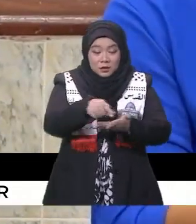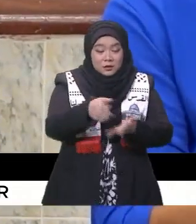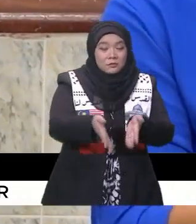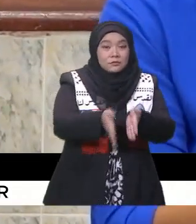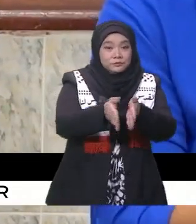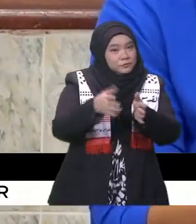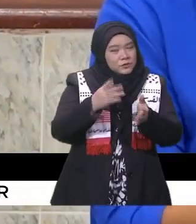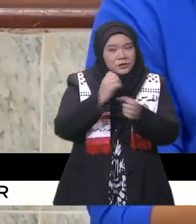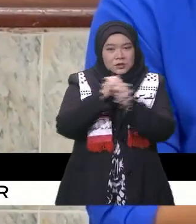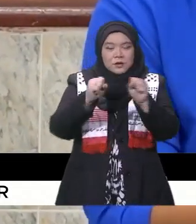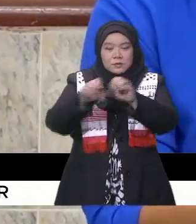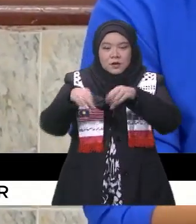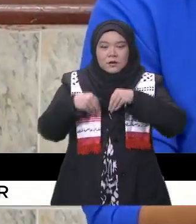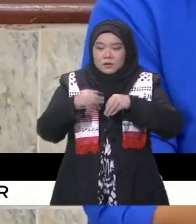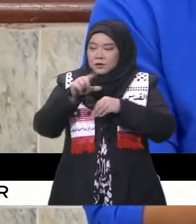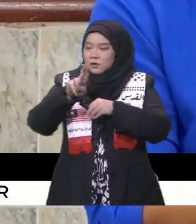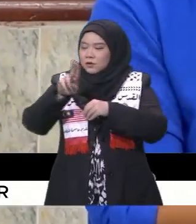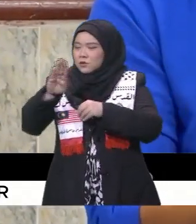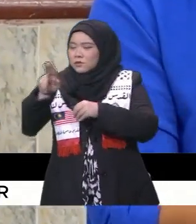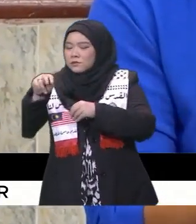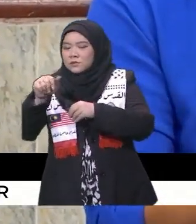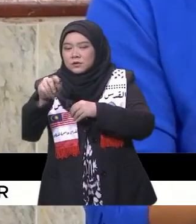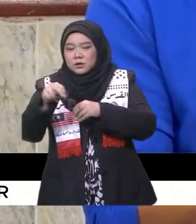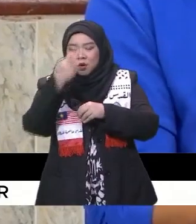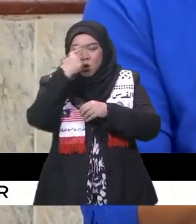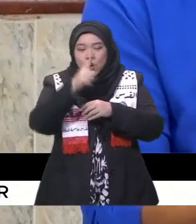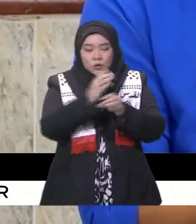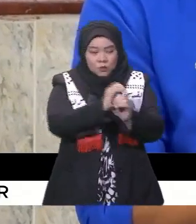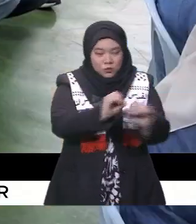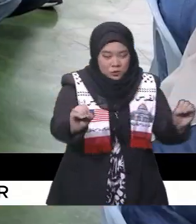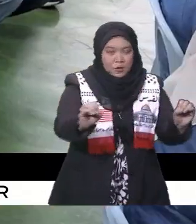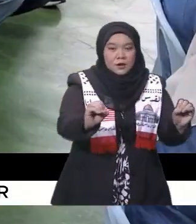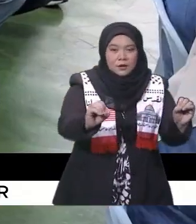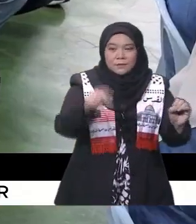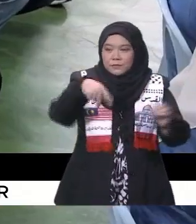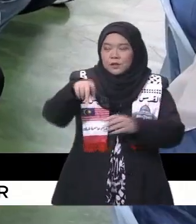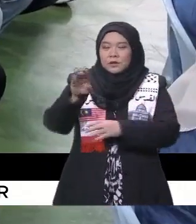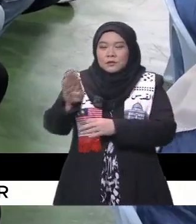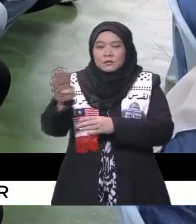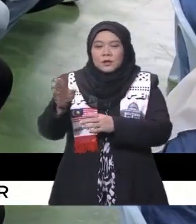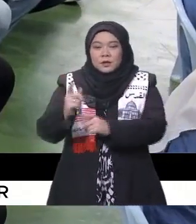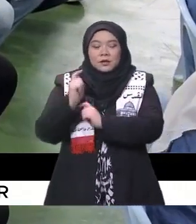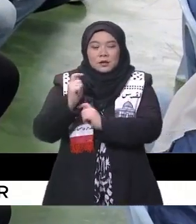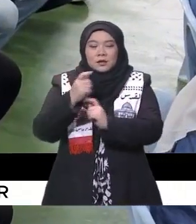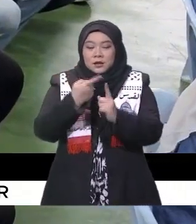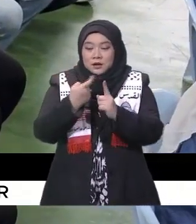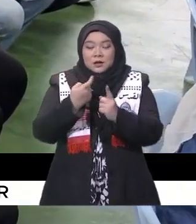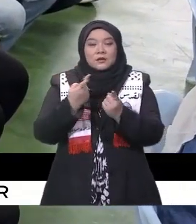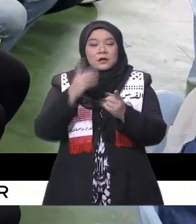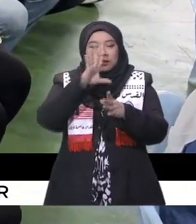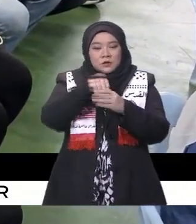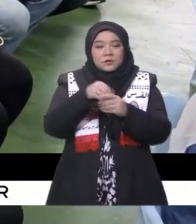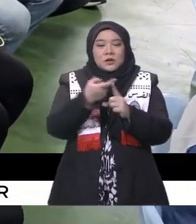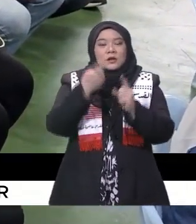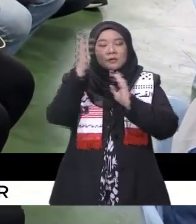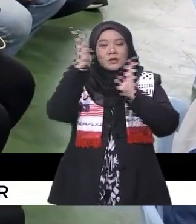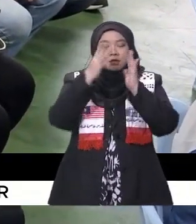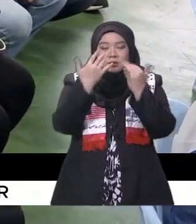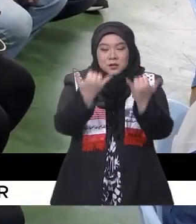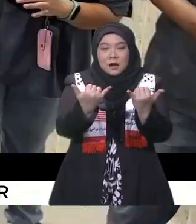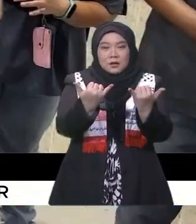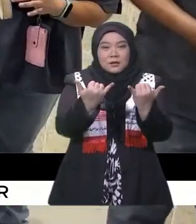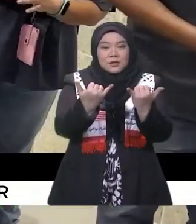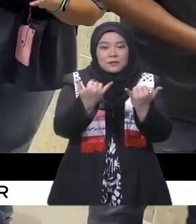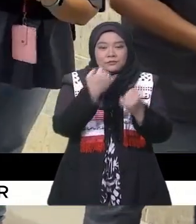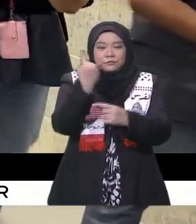menerima arahan daripada Lebanon untuk menggerakkan proses evakuasi tentera pengaman PBB termasuk daripada Malaysia. Bomas ini pihaknya